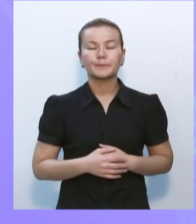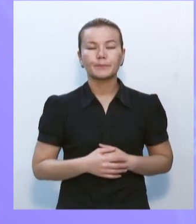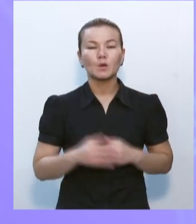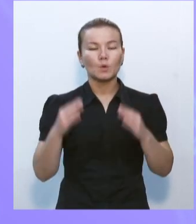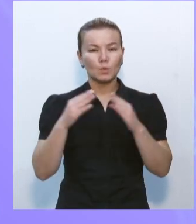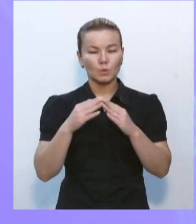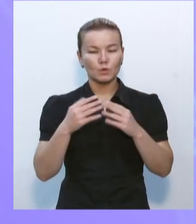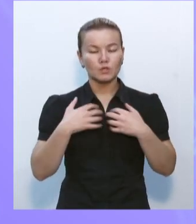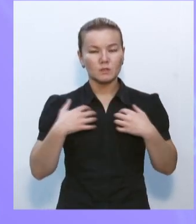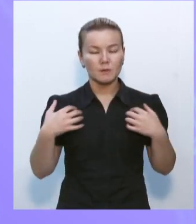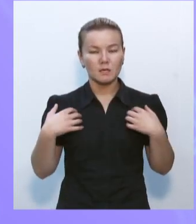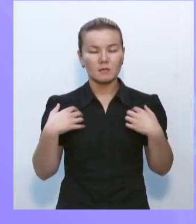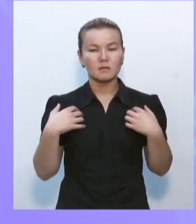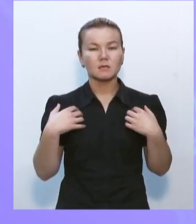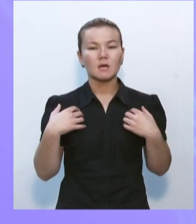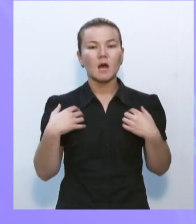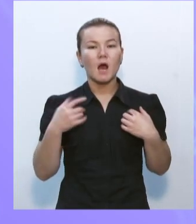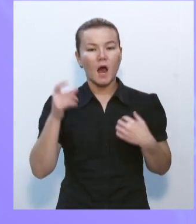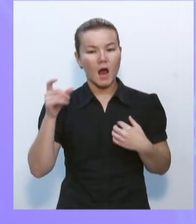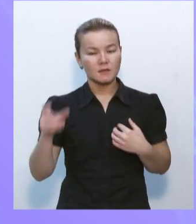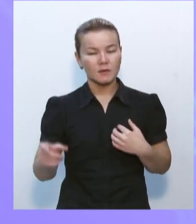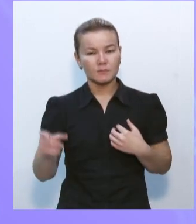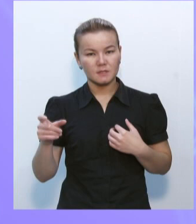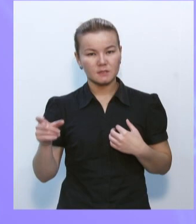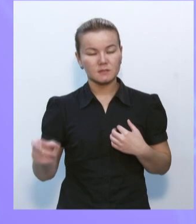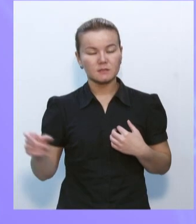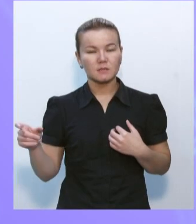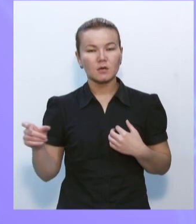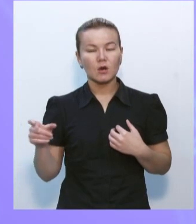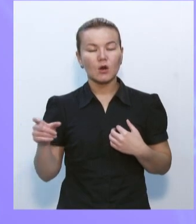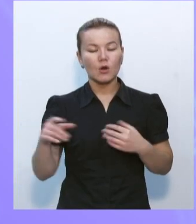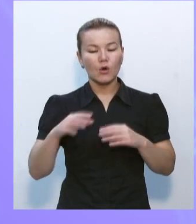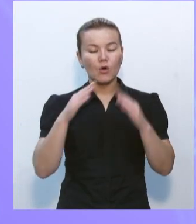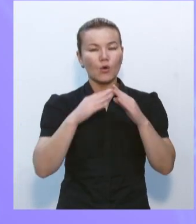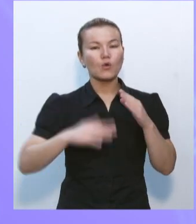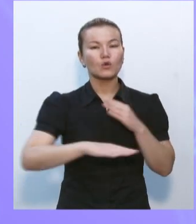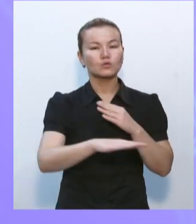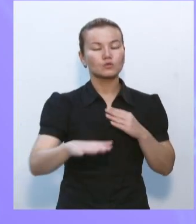Үй жаныбарлары адамдын короосунда жашашат.